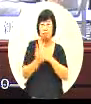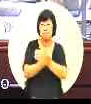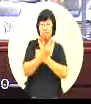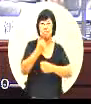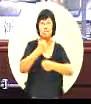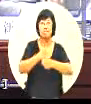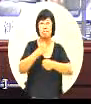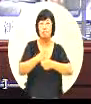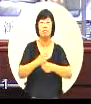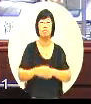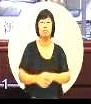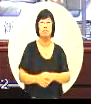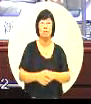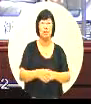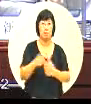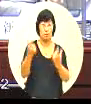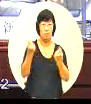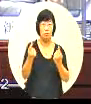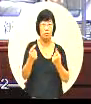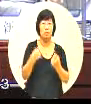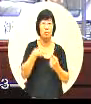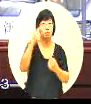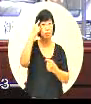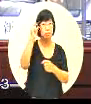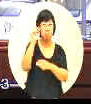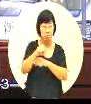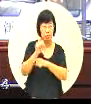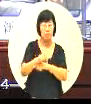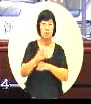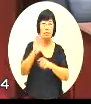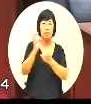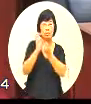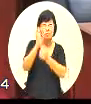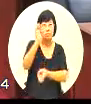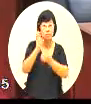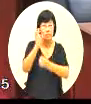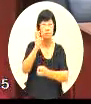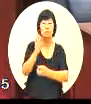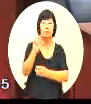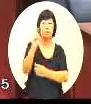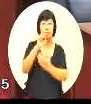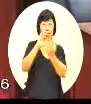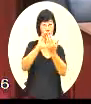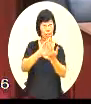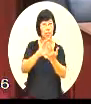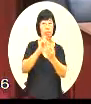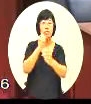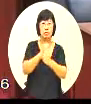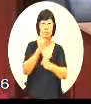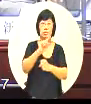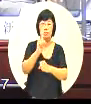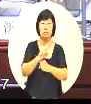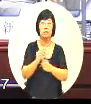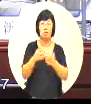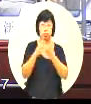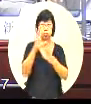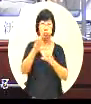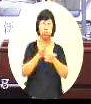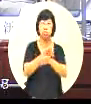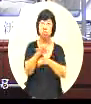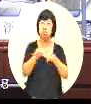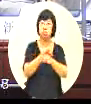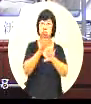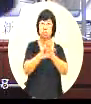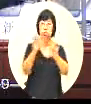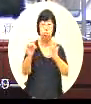会非常严肃 基本上你也同意本席的看法，只是细节上方向应该怎么走，还要再大讨论。 是要做有经济示范区的